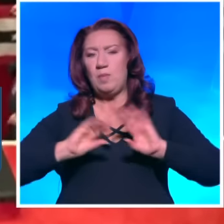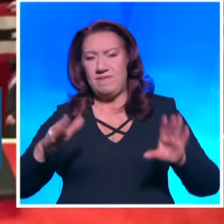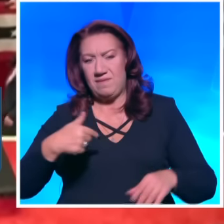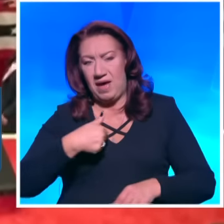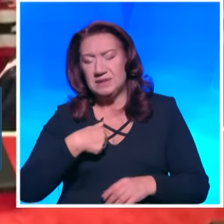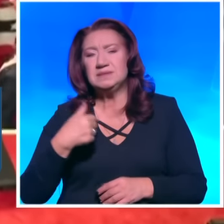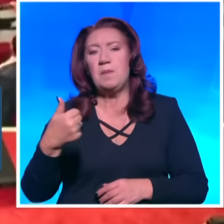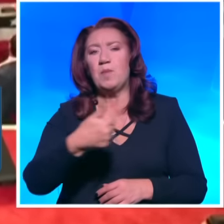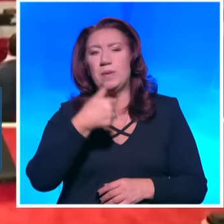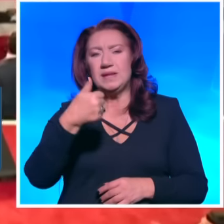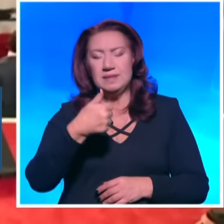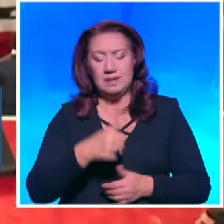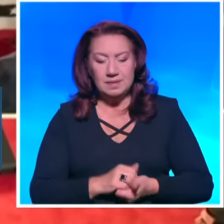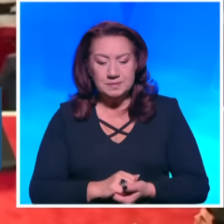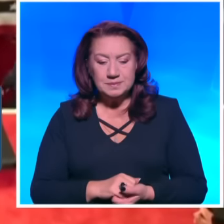победител.